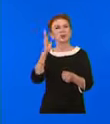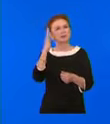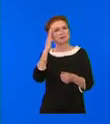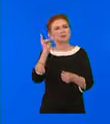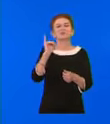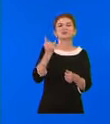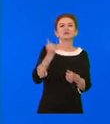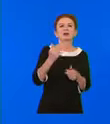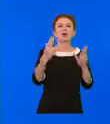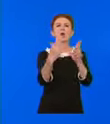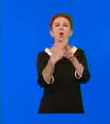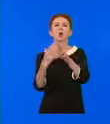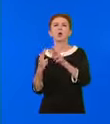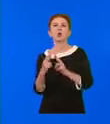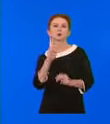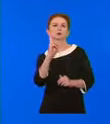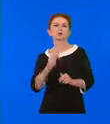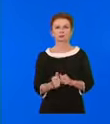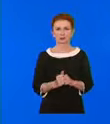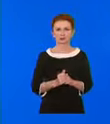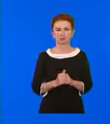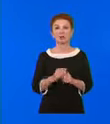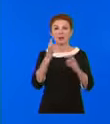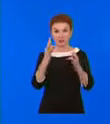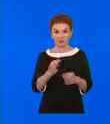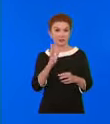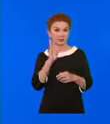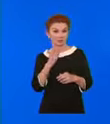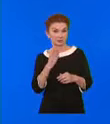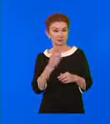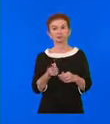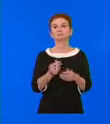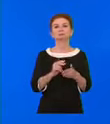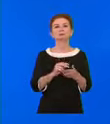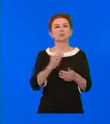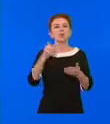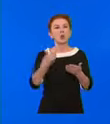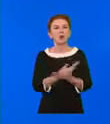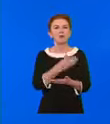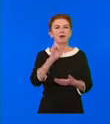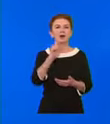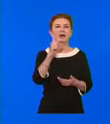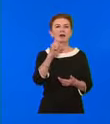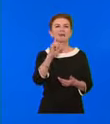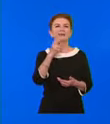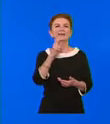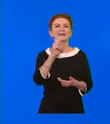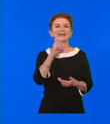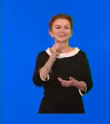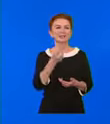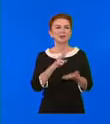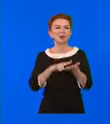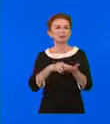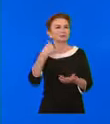miał kontakty. Tutaj wdrażamy aplikację dla osób, które są w kwarantannach i dzięki temu będziemy mogli coraz